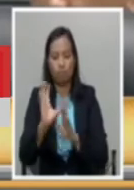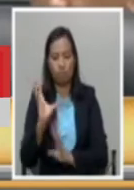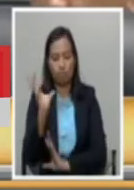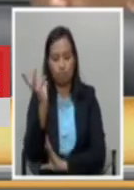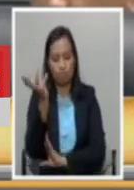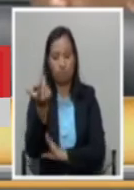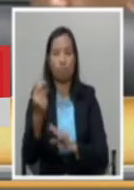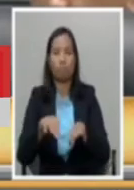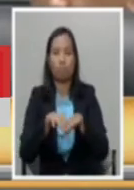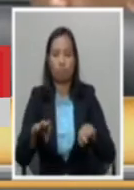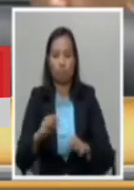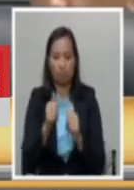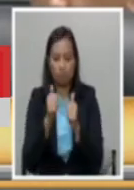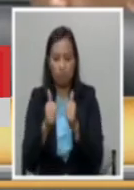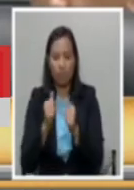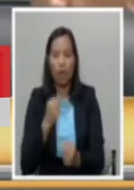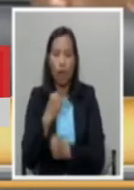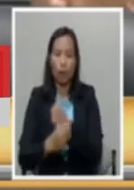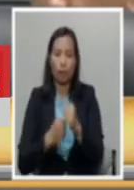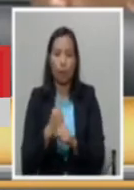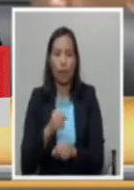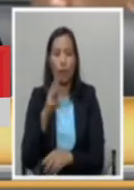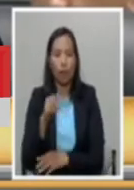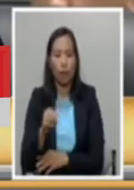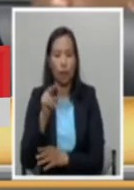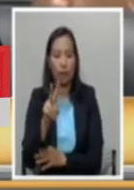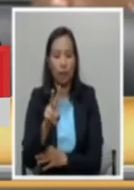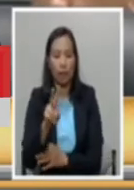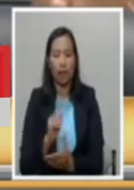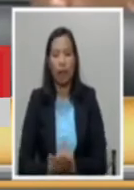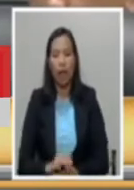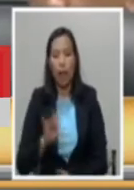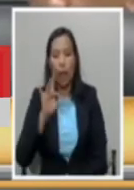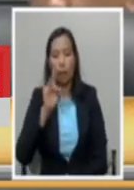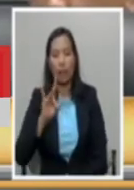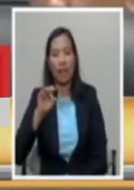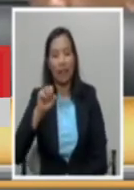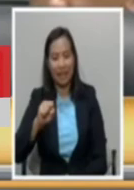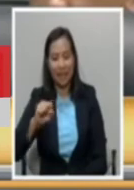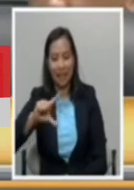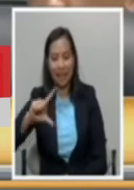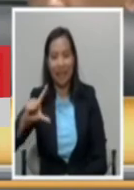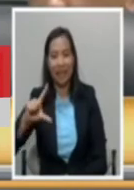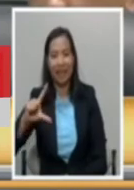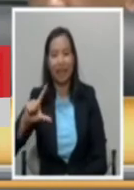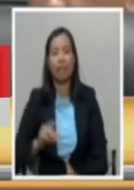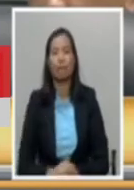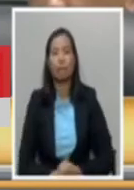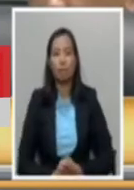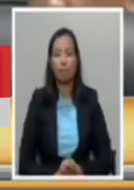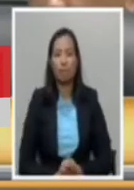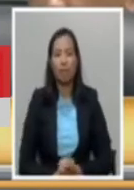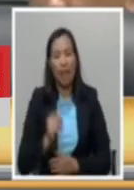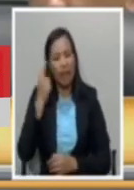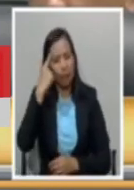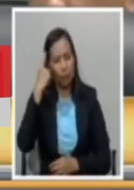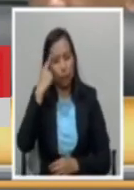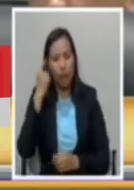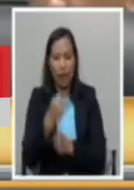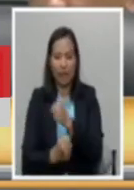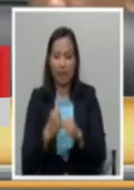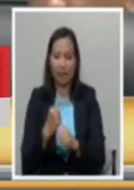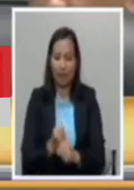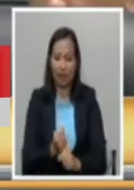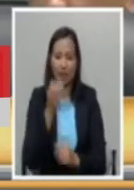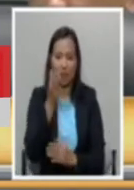ปี2562ตัวเลขอยู่ประมาณ800ล้านเหรียญ US ดอลลาร์เขาคาดการณ์ว่าในปีหน้าเนี่ยครับ